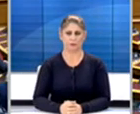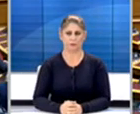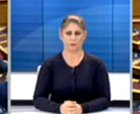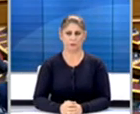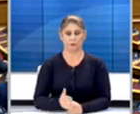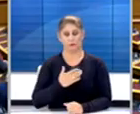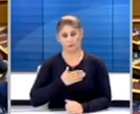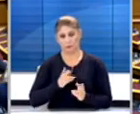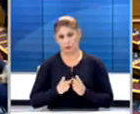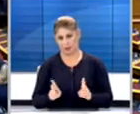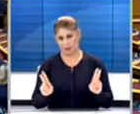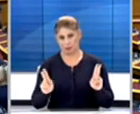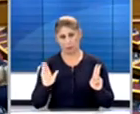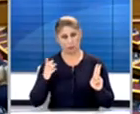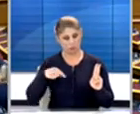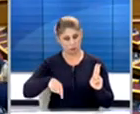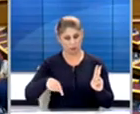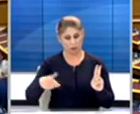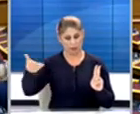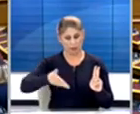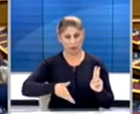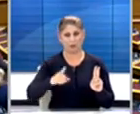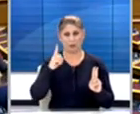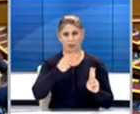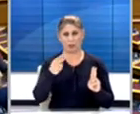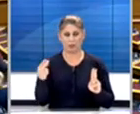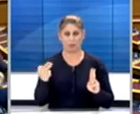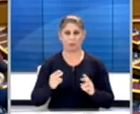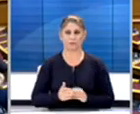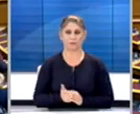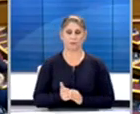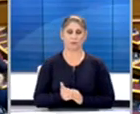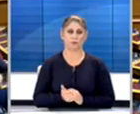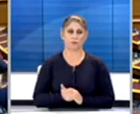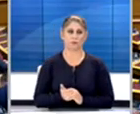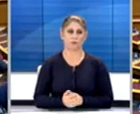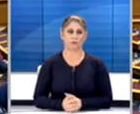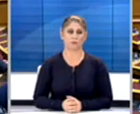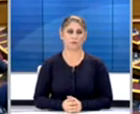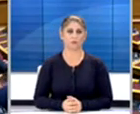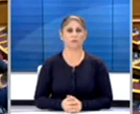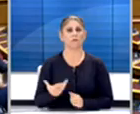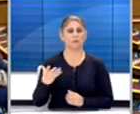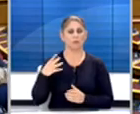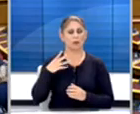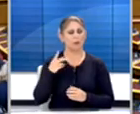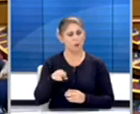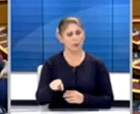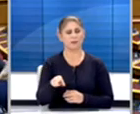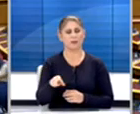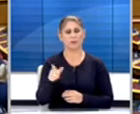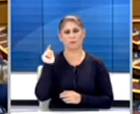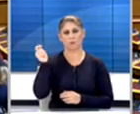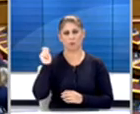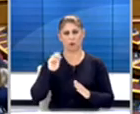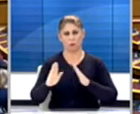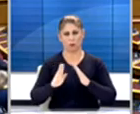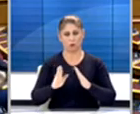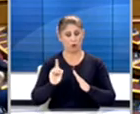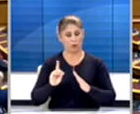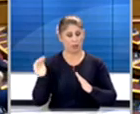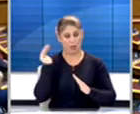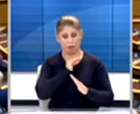Επιτρέψτε μου τώρα να έρθω σε ένα ζήτημα το οποίο εμπίπτει στα ζητήματα της πολιτικής προστασίας, όχι στις άμεσες αρμοδιότητες